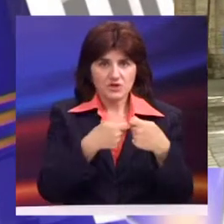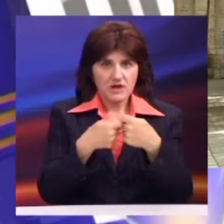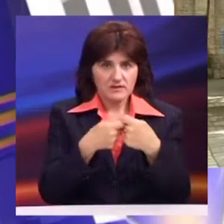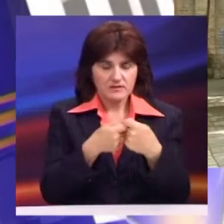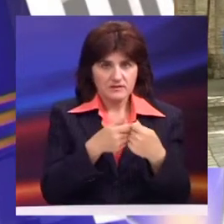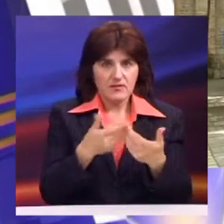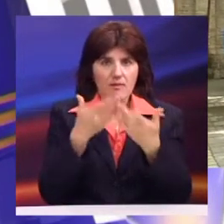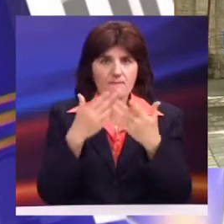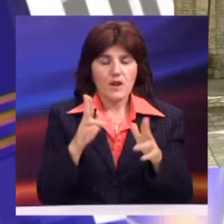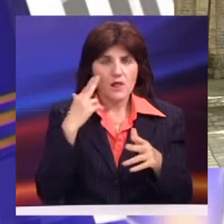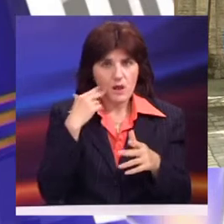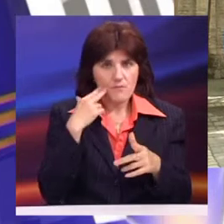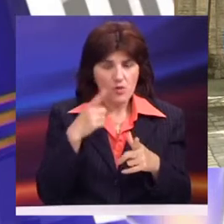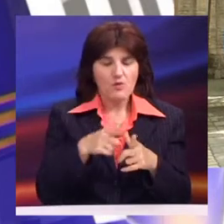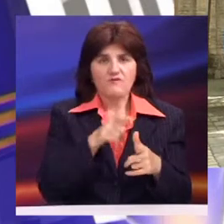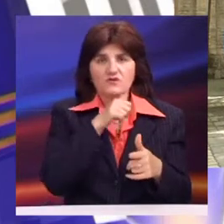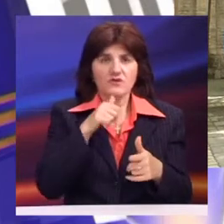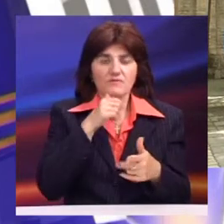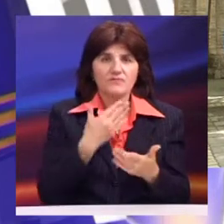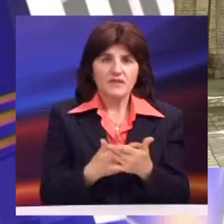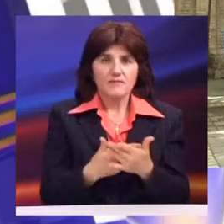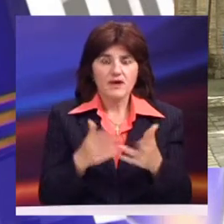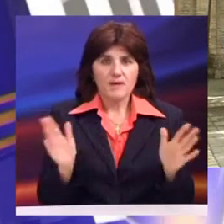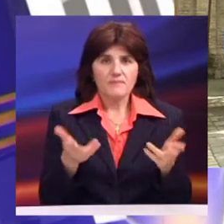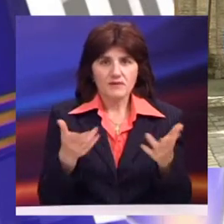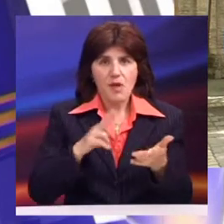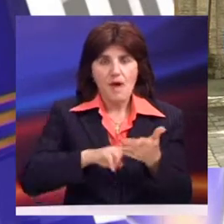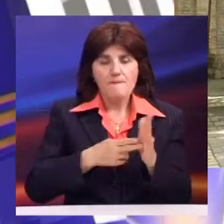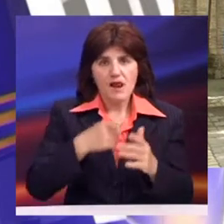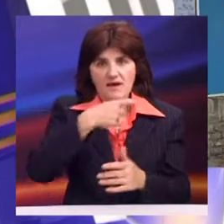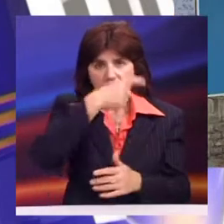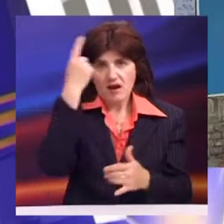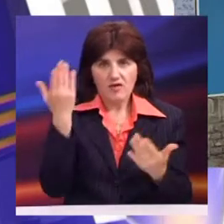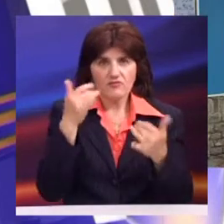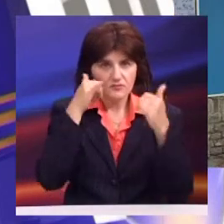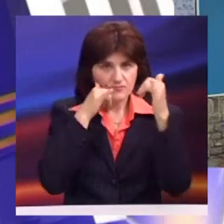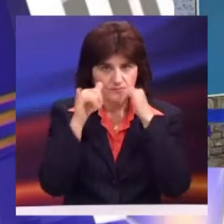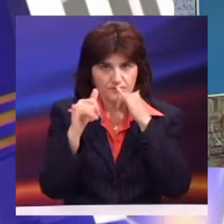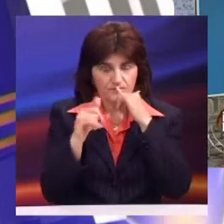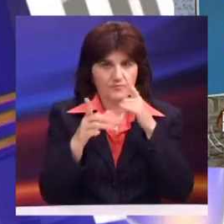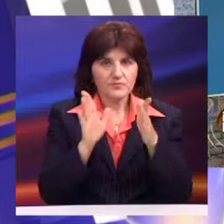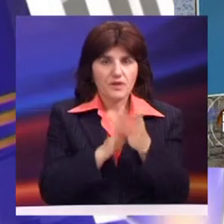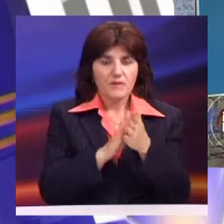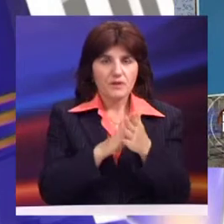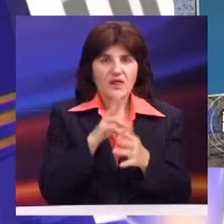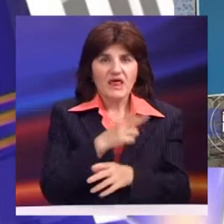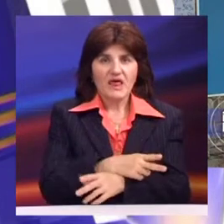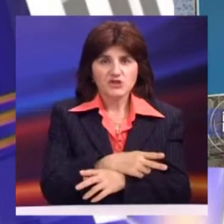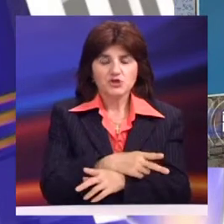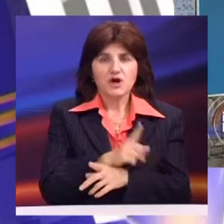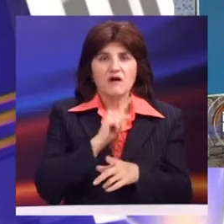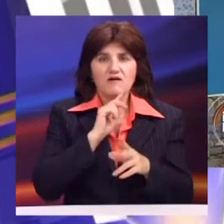agenciji Big Blue savjetuju da što ranije počnete sa planiranjem letovanja. Jer što se tiče hotelskog smeštaja u